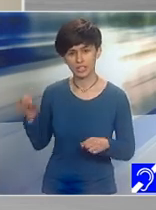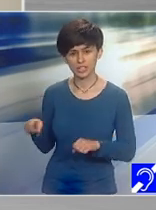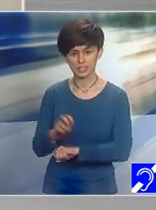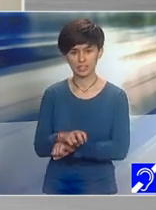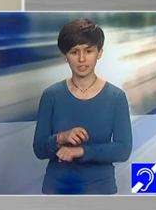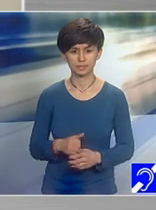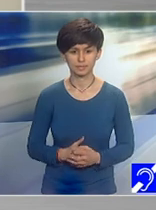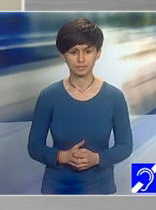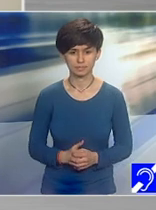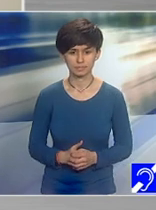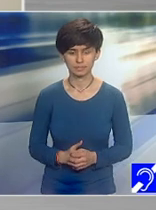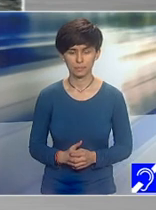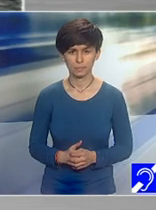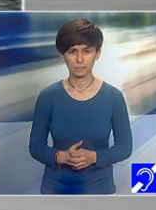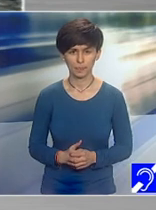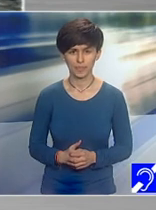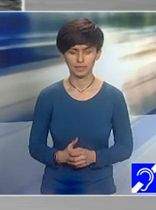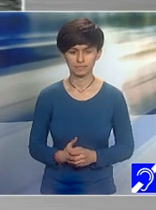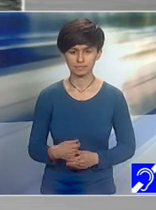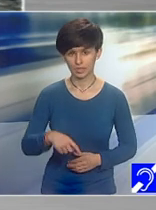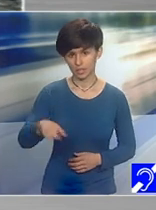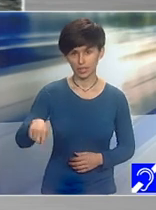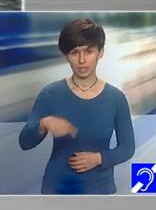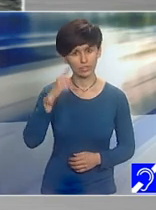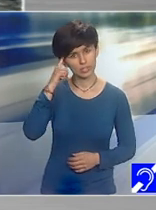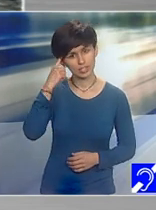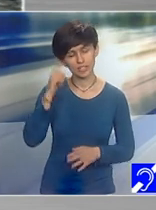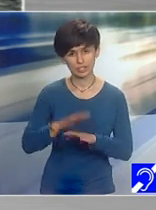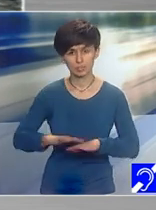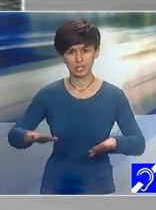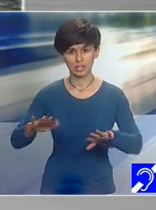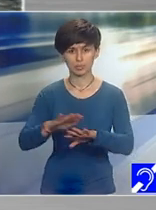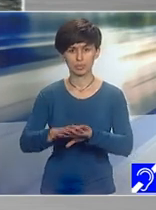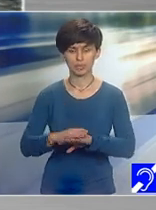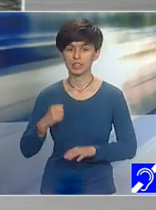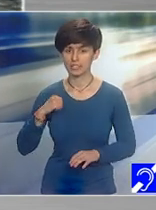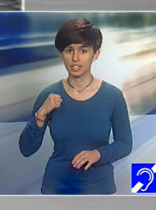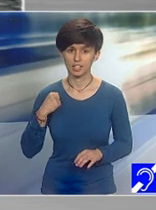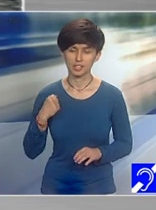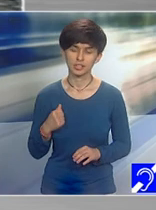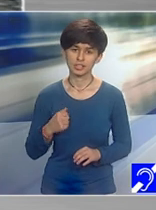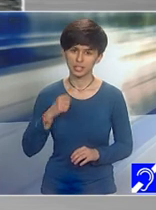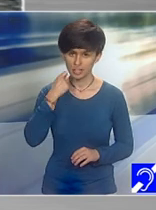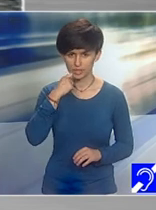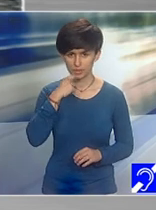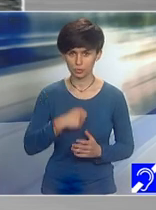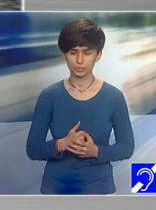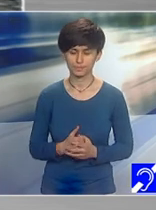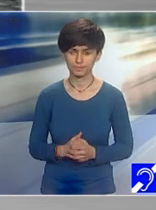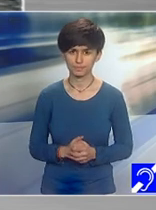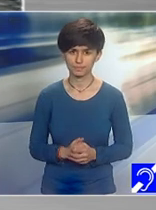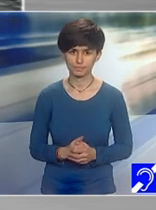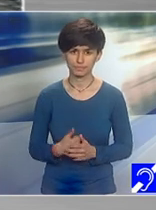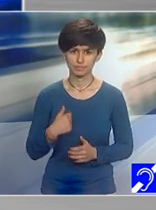rog. M10 se gândește la populația tânără a Clujului. Acum nu mă refer doar la vârstă. Mă refer inclusiv tânără ca